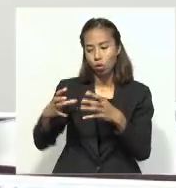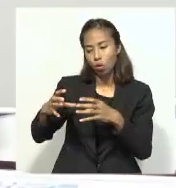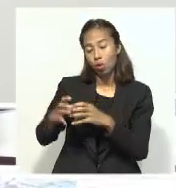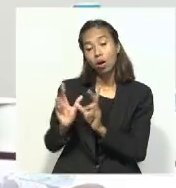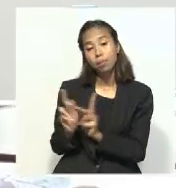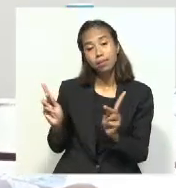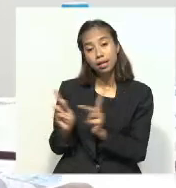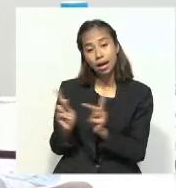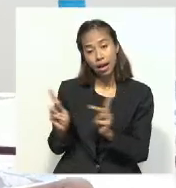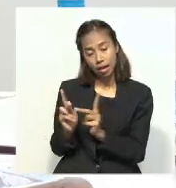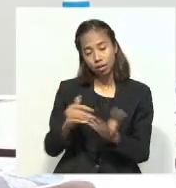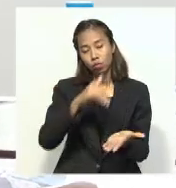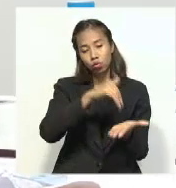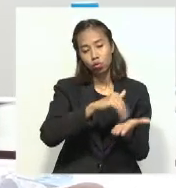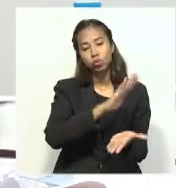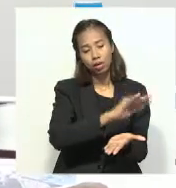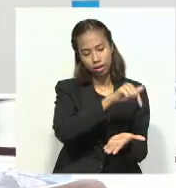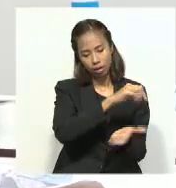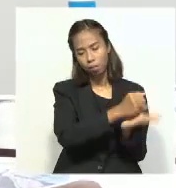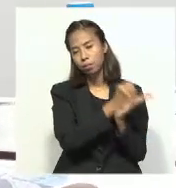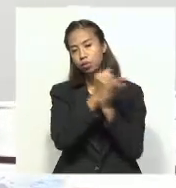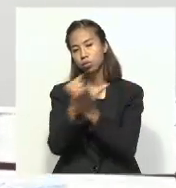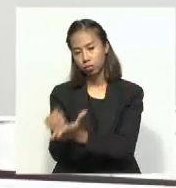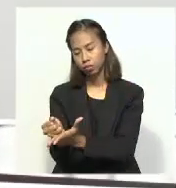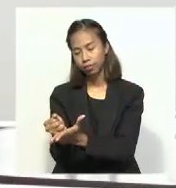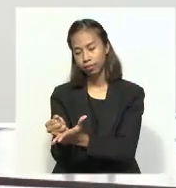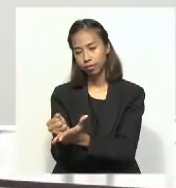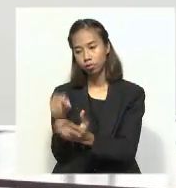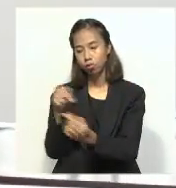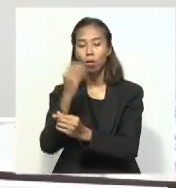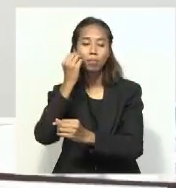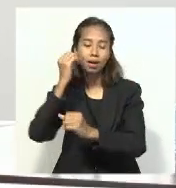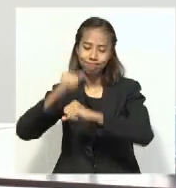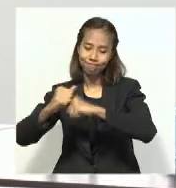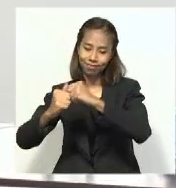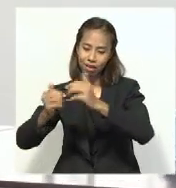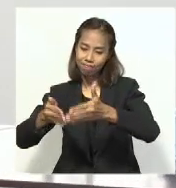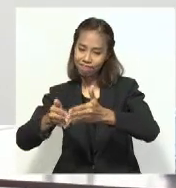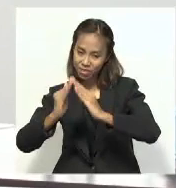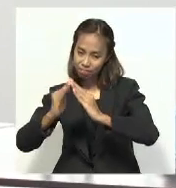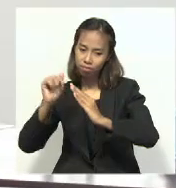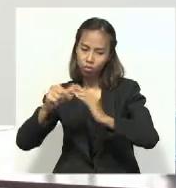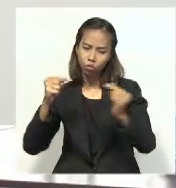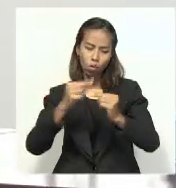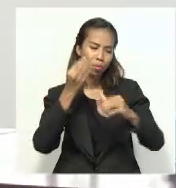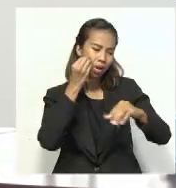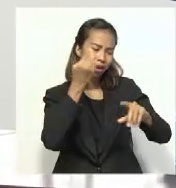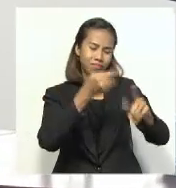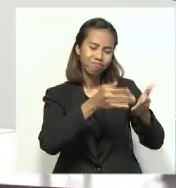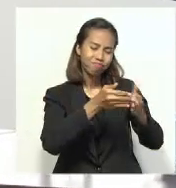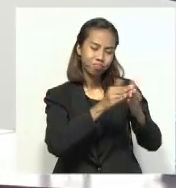ของศูนย์พักพิงนะมาช่วยกันในเรื่องของการสร้างบ้านสำหรับผู้ที่บ้านได้รับความเสียหายนะ